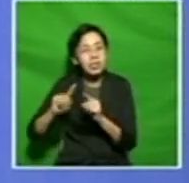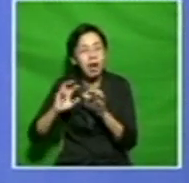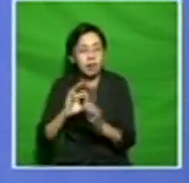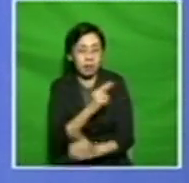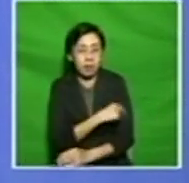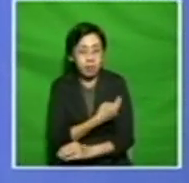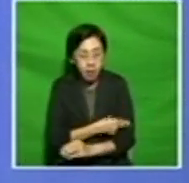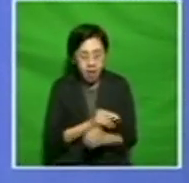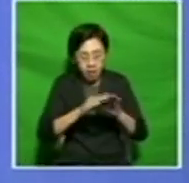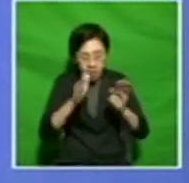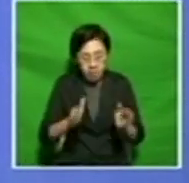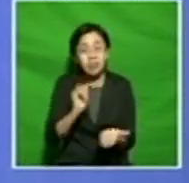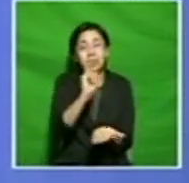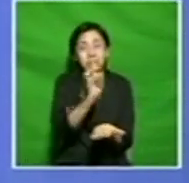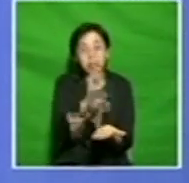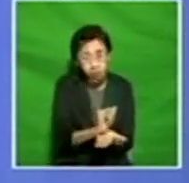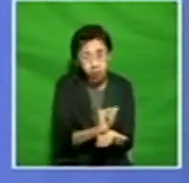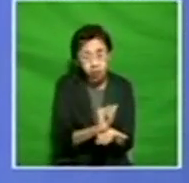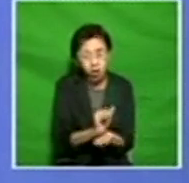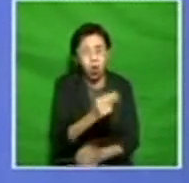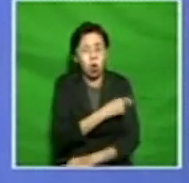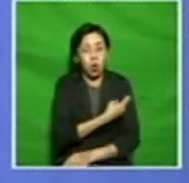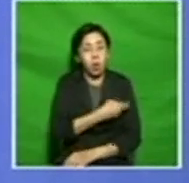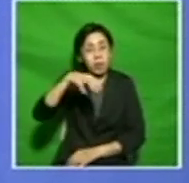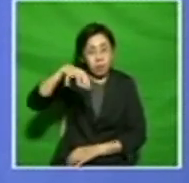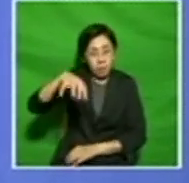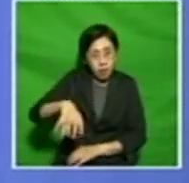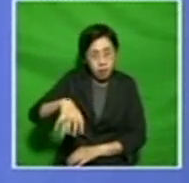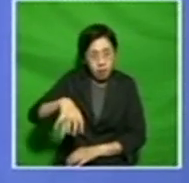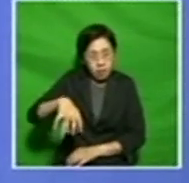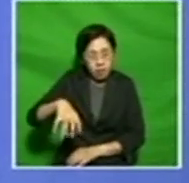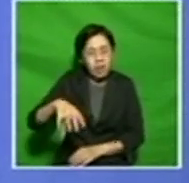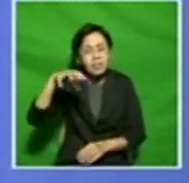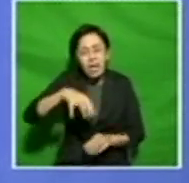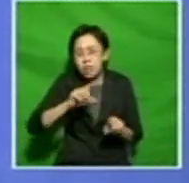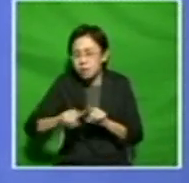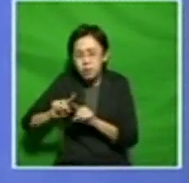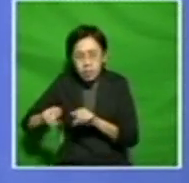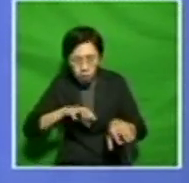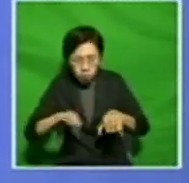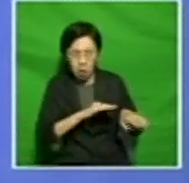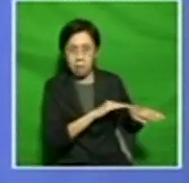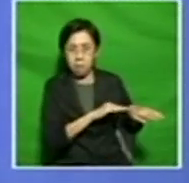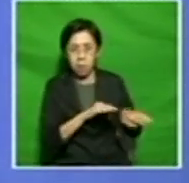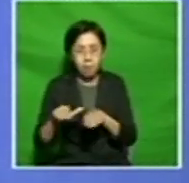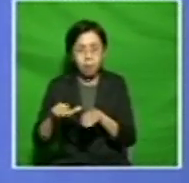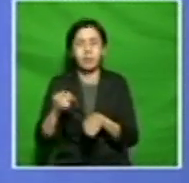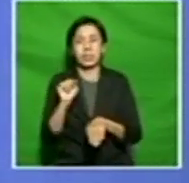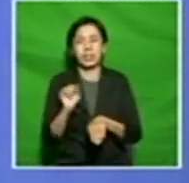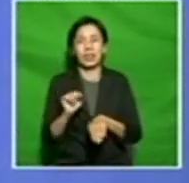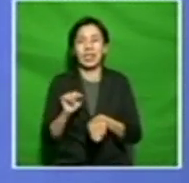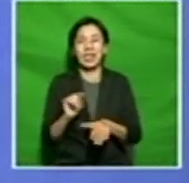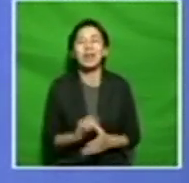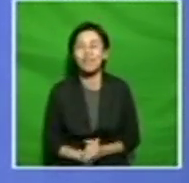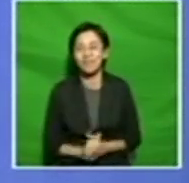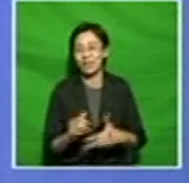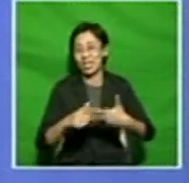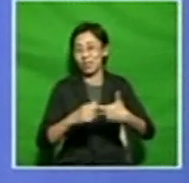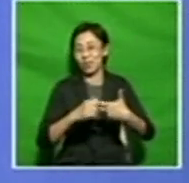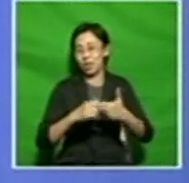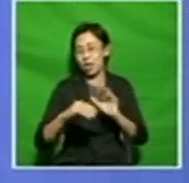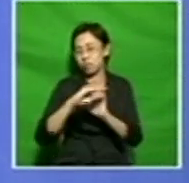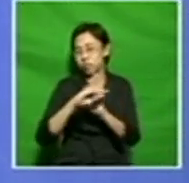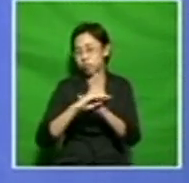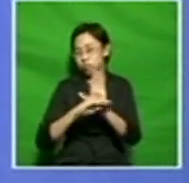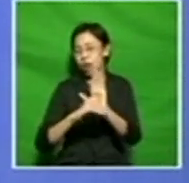ตียงเตรียมโรงพยาบาลเตรียมสถานที่ตรงนี้ข้อกำหนดสั่งไว้หมดการ